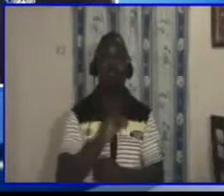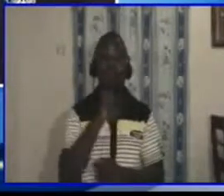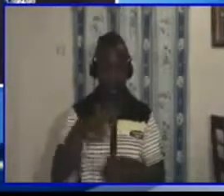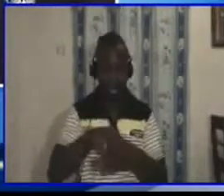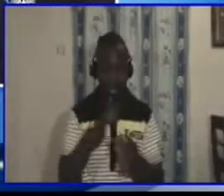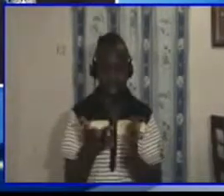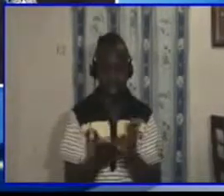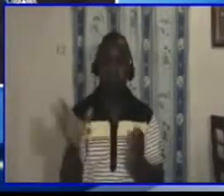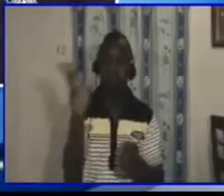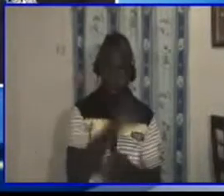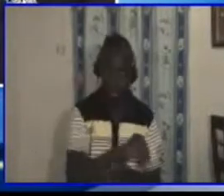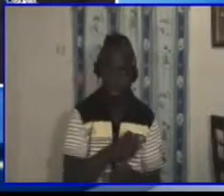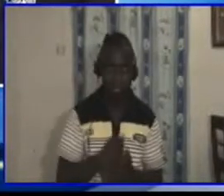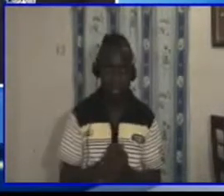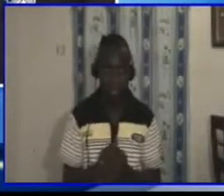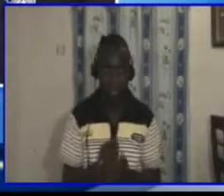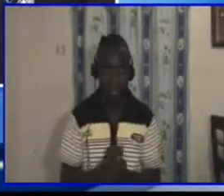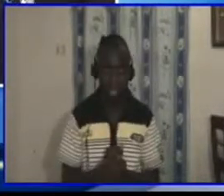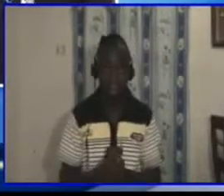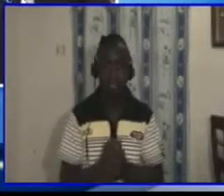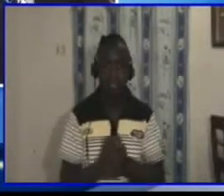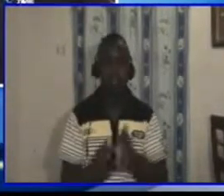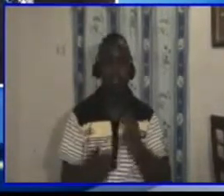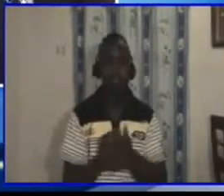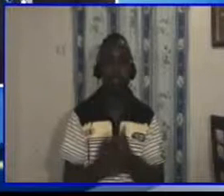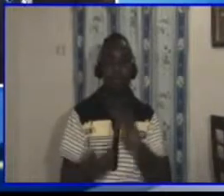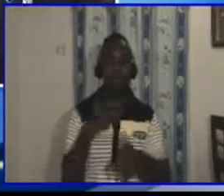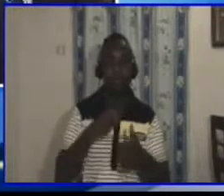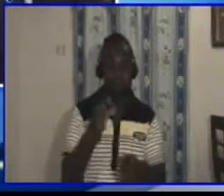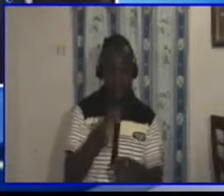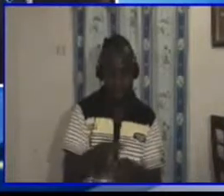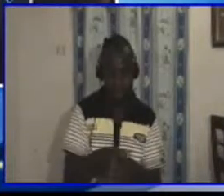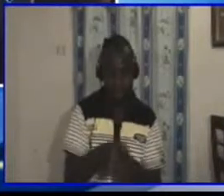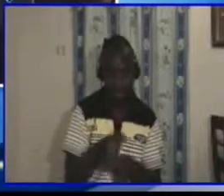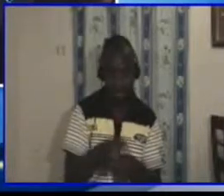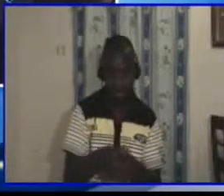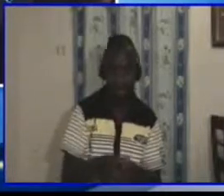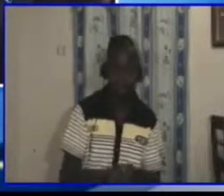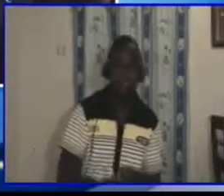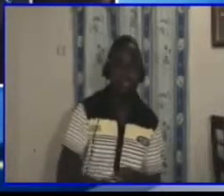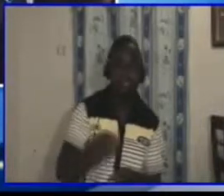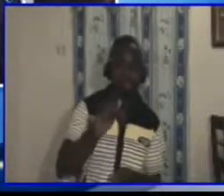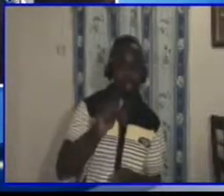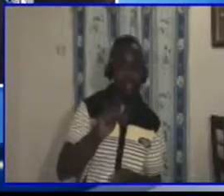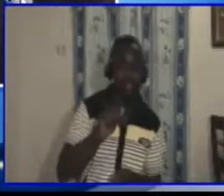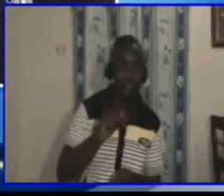ma il termine dio trino non esiste nella bibbia